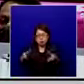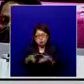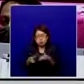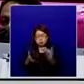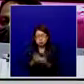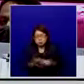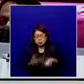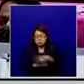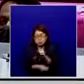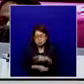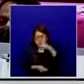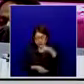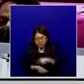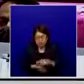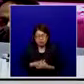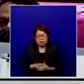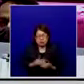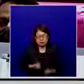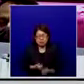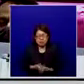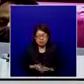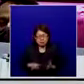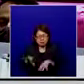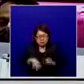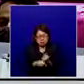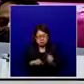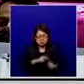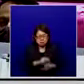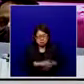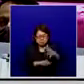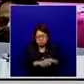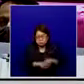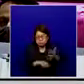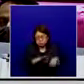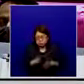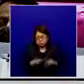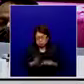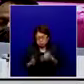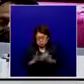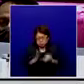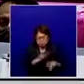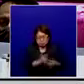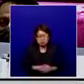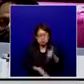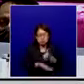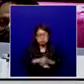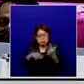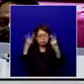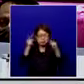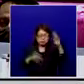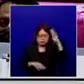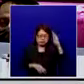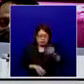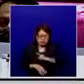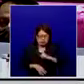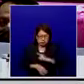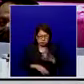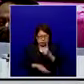มคิดที่ล้มเหลวซ้ำแล้วซ้ำเล่านำโดยนายประยุทธ์จันทร์โอชานายกรัฐมนตรีที่เข